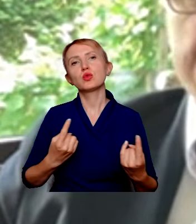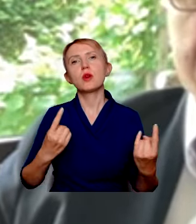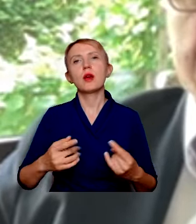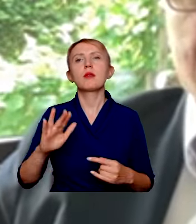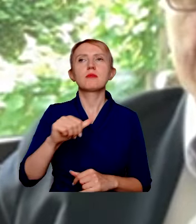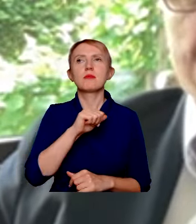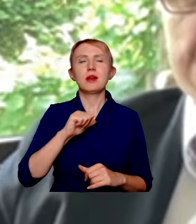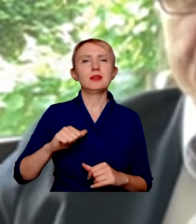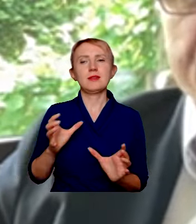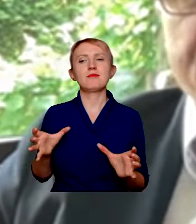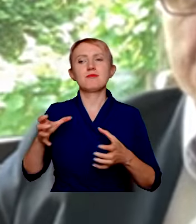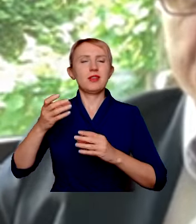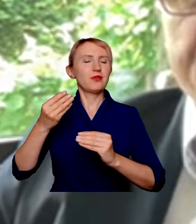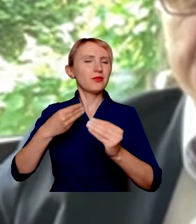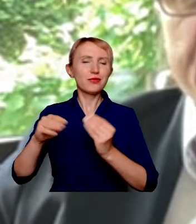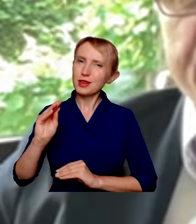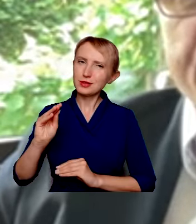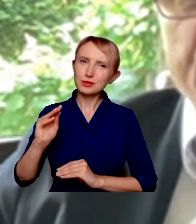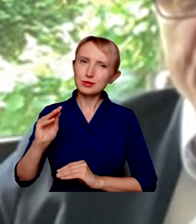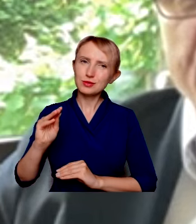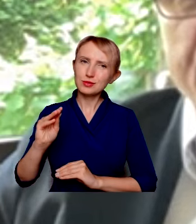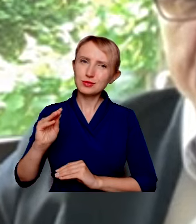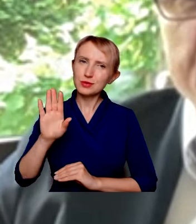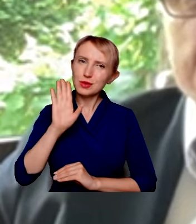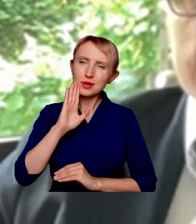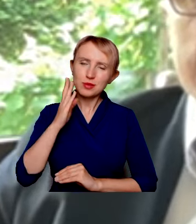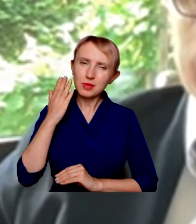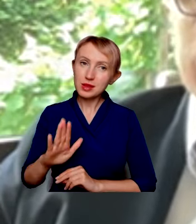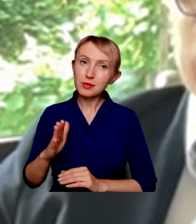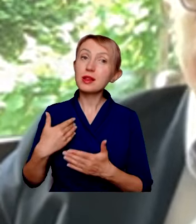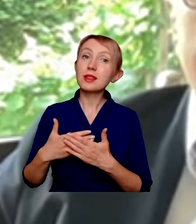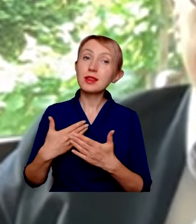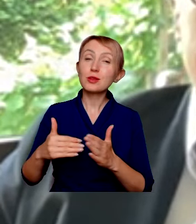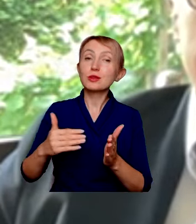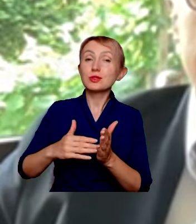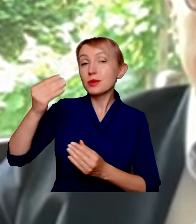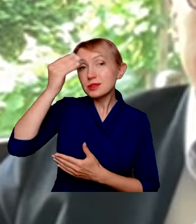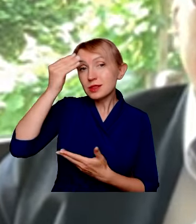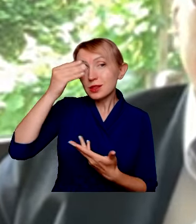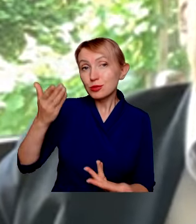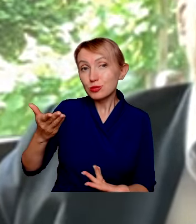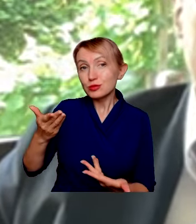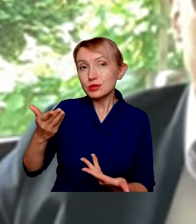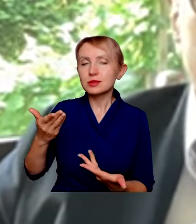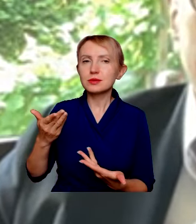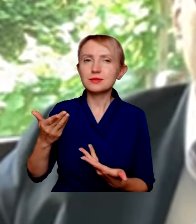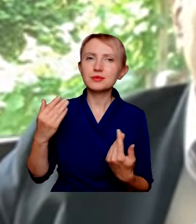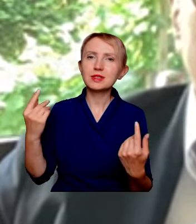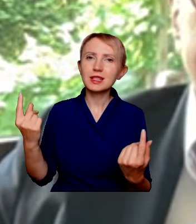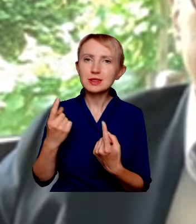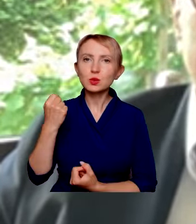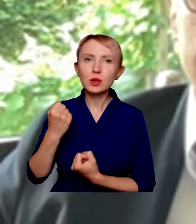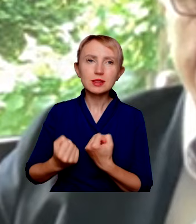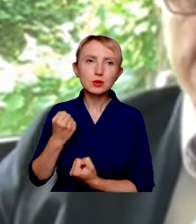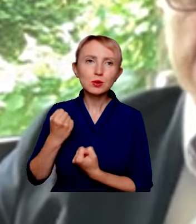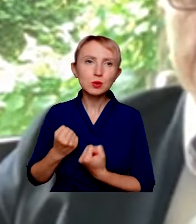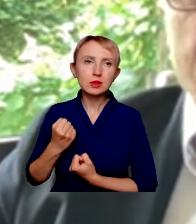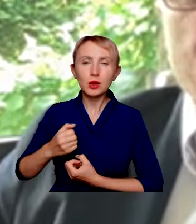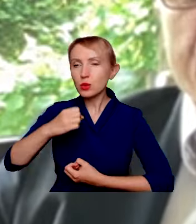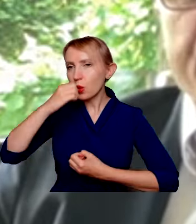większość. Pewno za szybko nie będzie, więc trzeba się nauczyć w takich no, trudniejszych, dużo